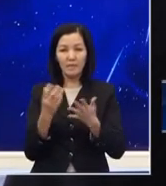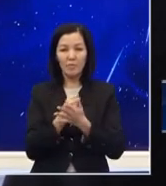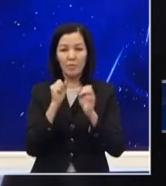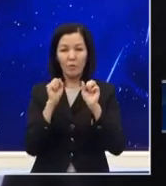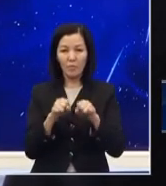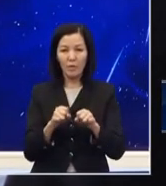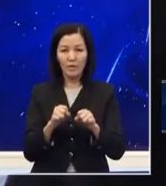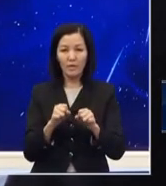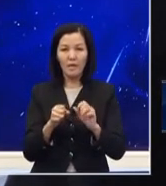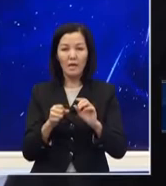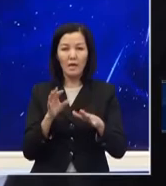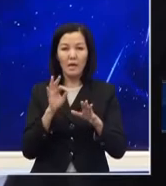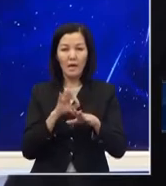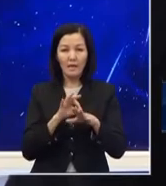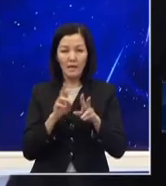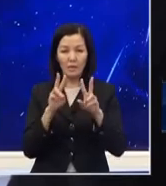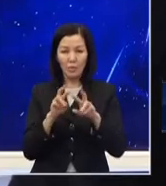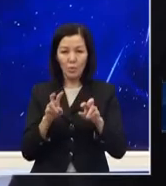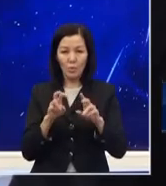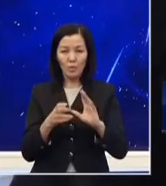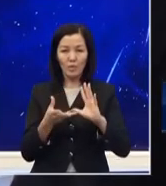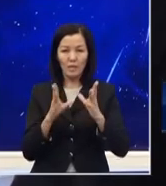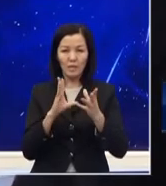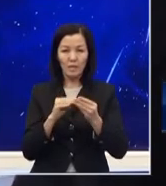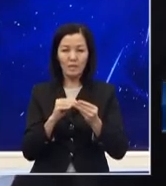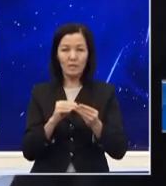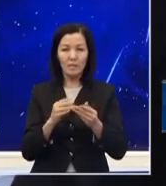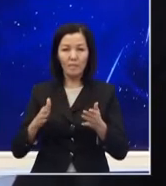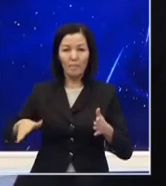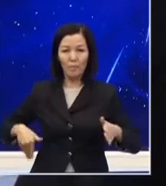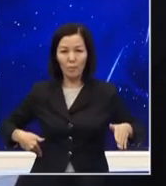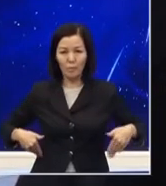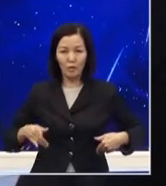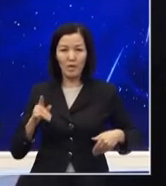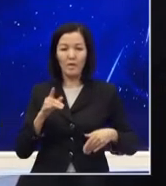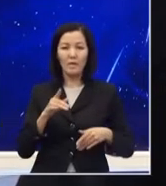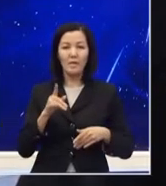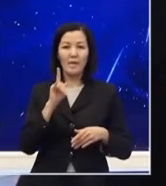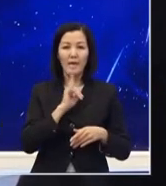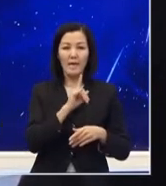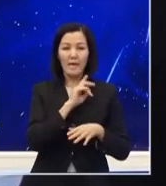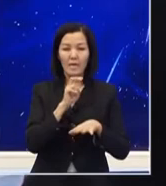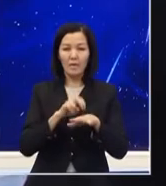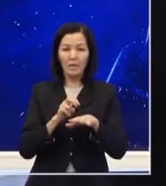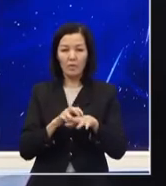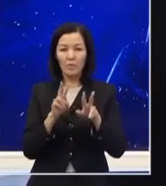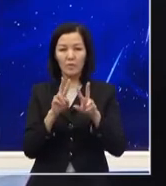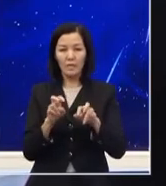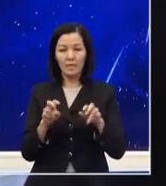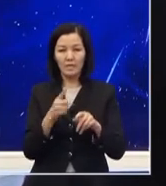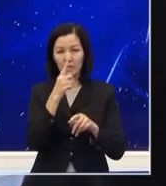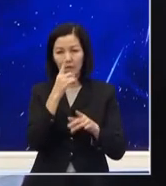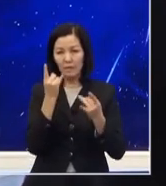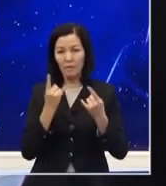деді. Соны анализді алды, почкам тексерді, гинеколог келіп тексерді шоғымды. Өзім осы жақында